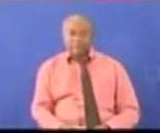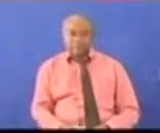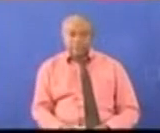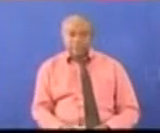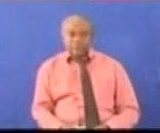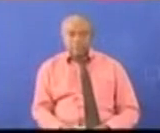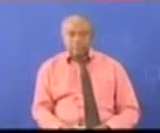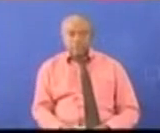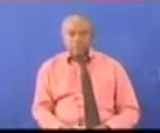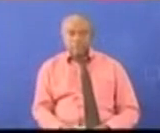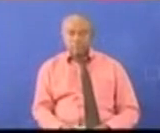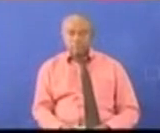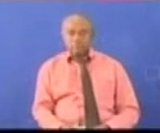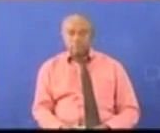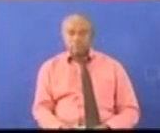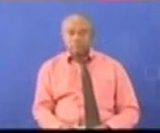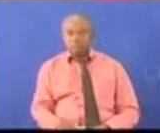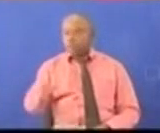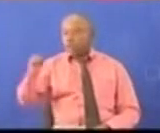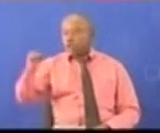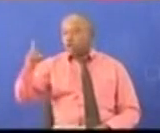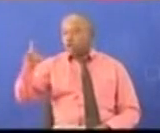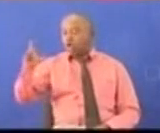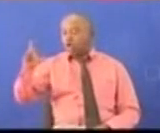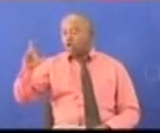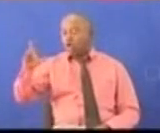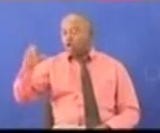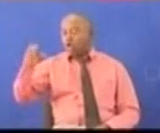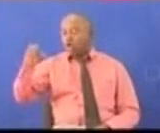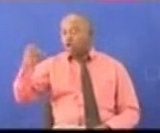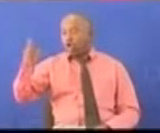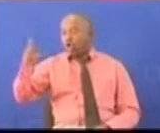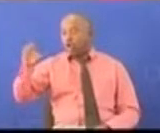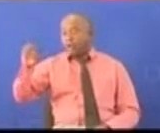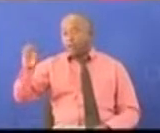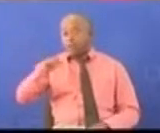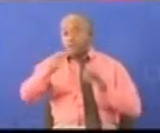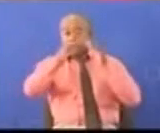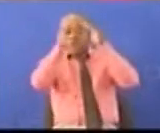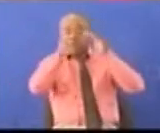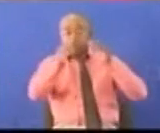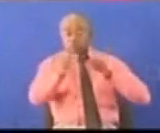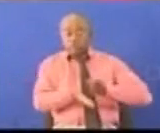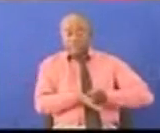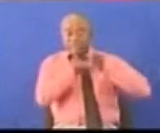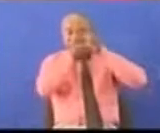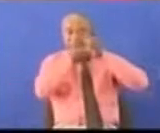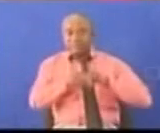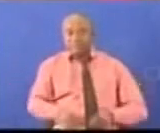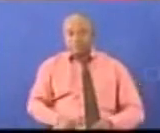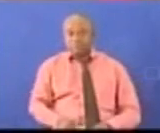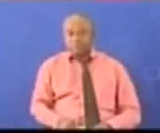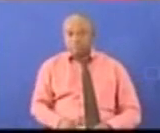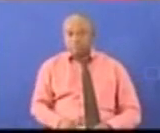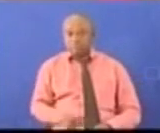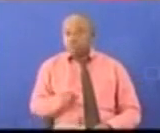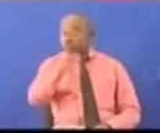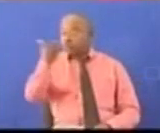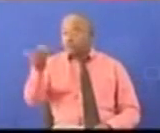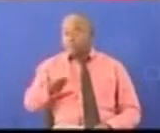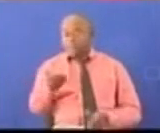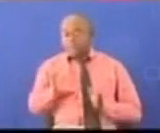Odale Mills, Protocol Assistant. Asante sana. Huu ni msafara unaofuatana na mgeni huyu maalum